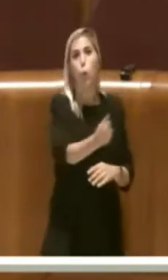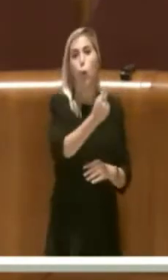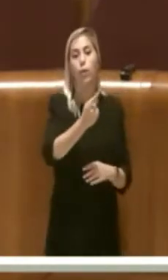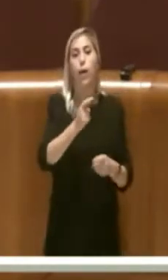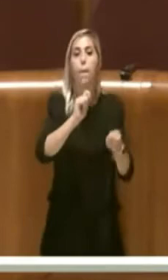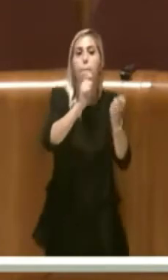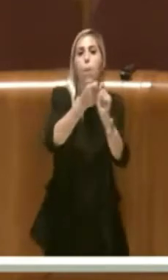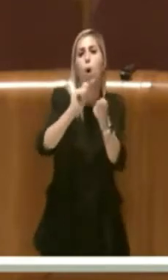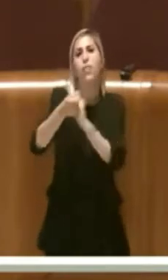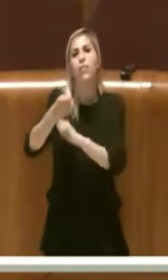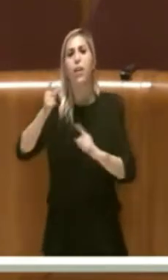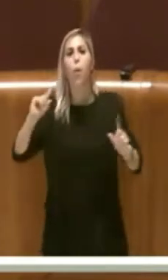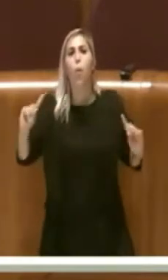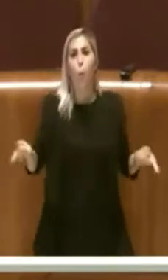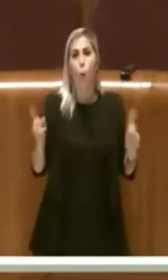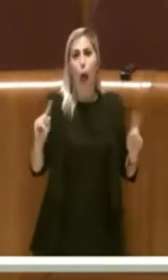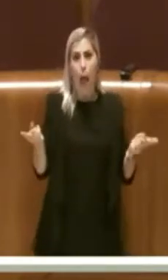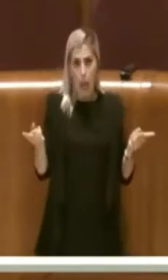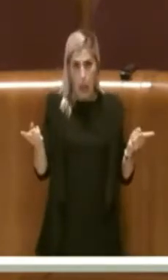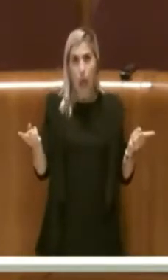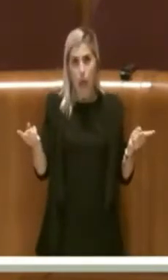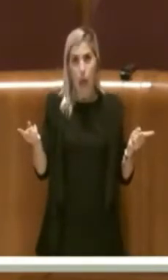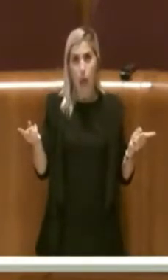sono state